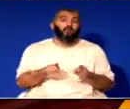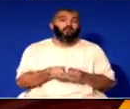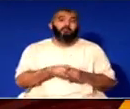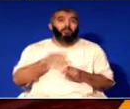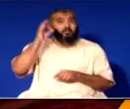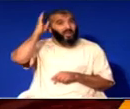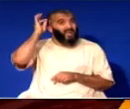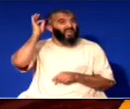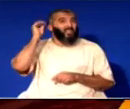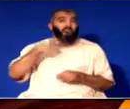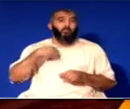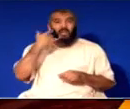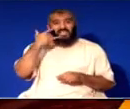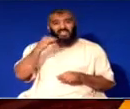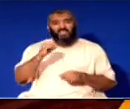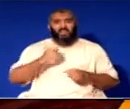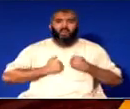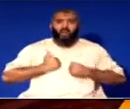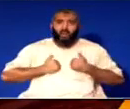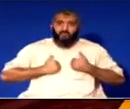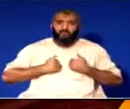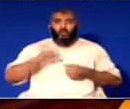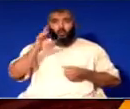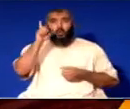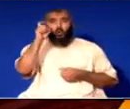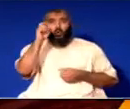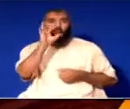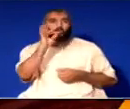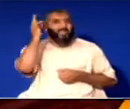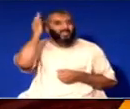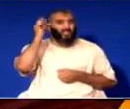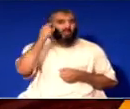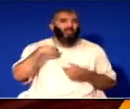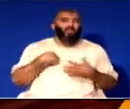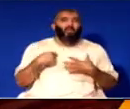تحكمني العطيس، يحكمني السعلة، يحكمني. مفهوم السؤال.